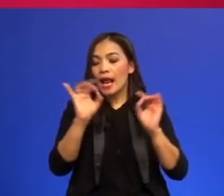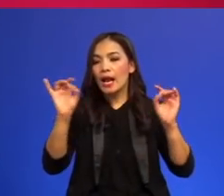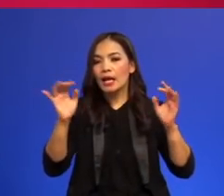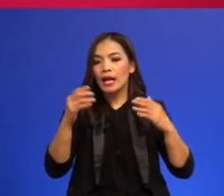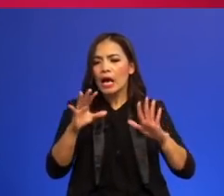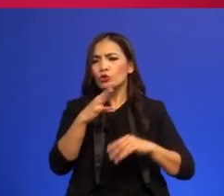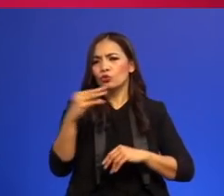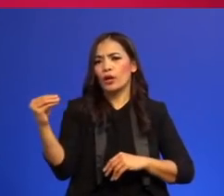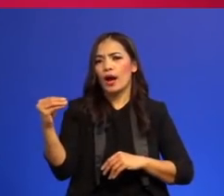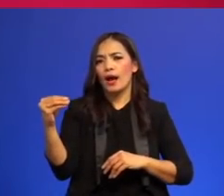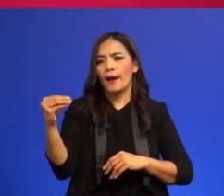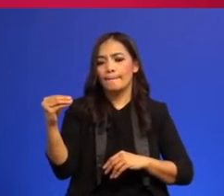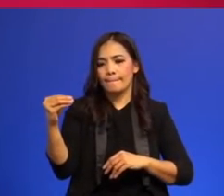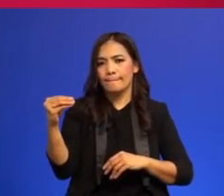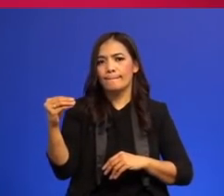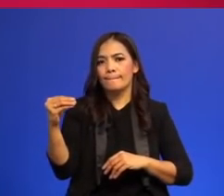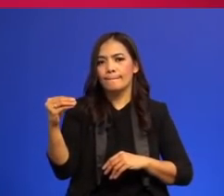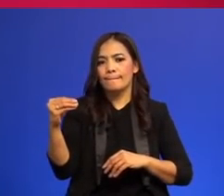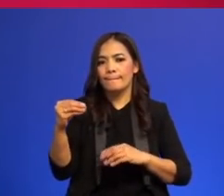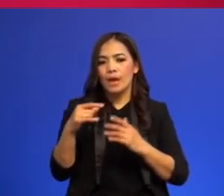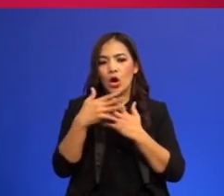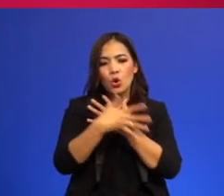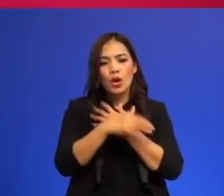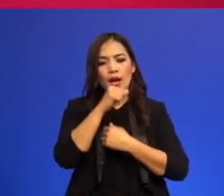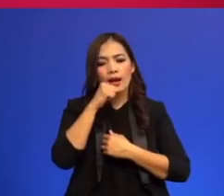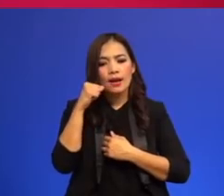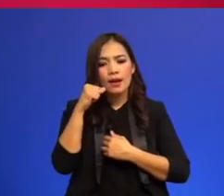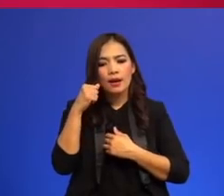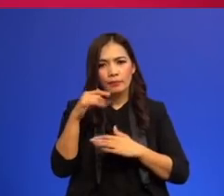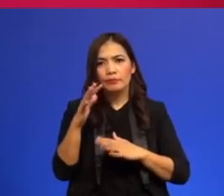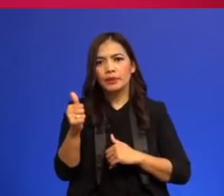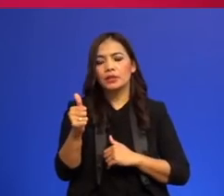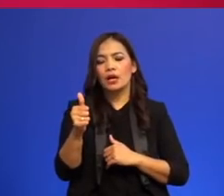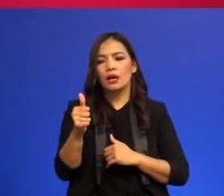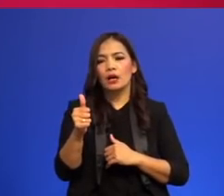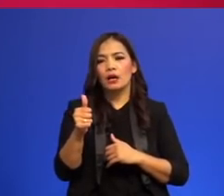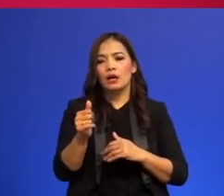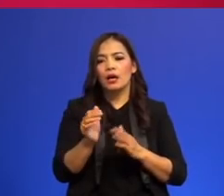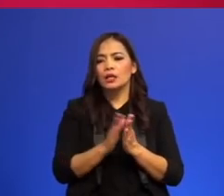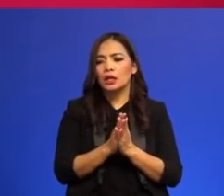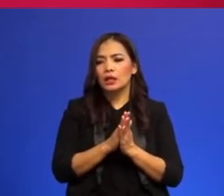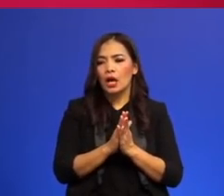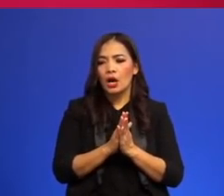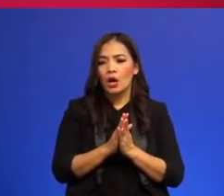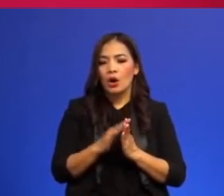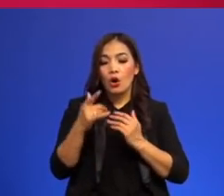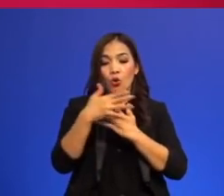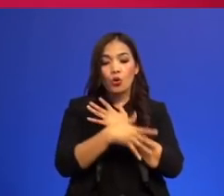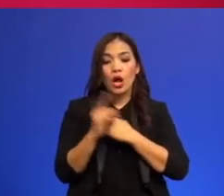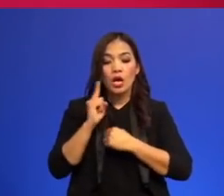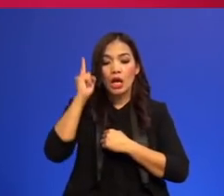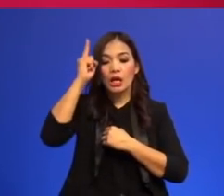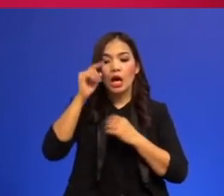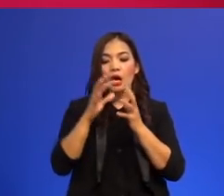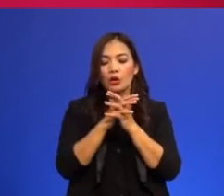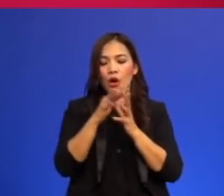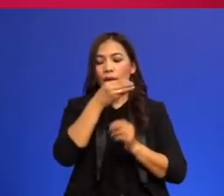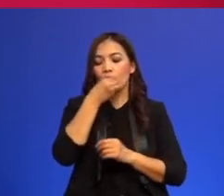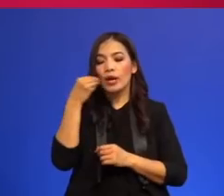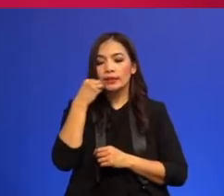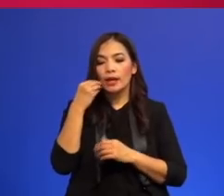mengurangi. Gula darah bisa. Jangan, Pak, gula darah saya 300. Bisa enggak, Pak? Oleh kuasa